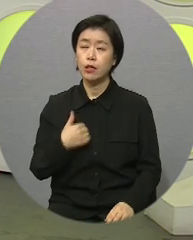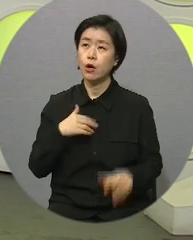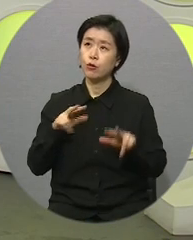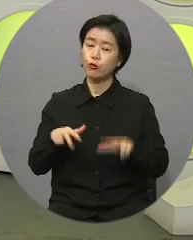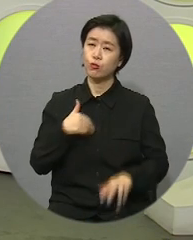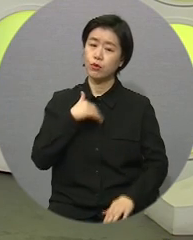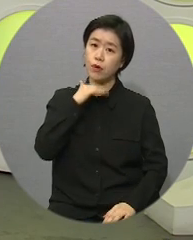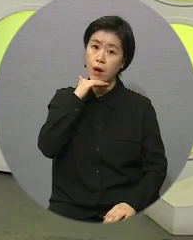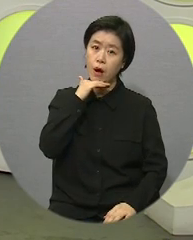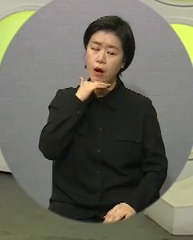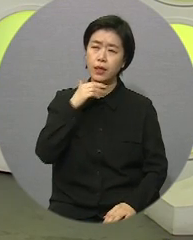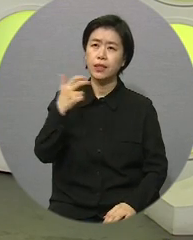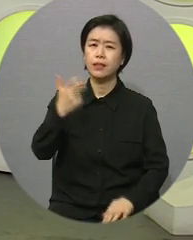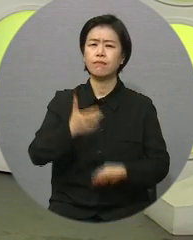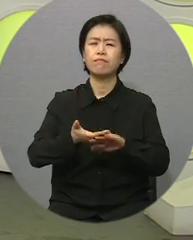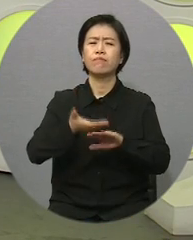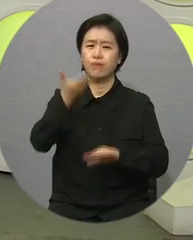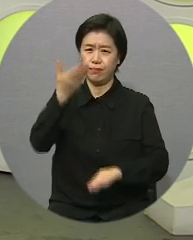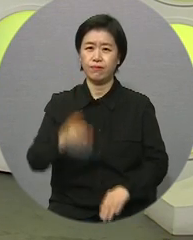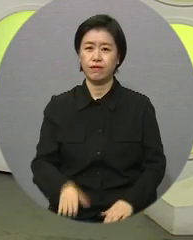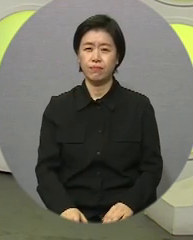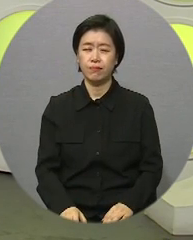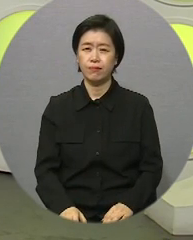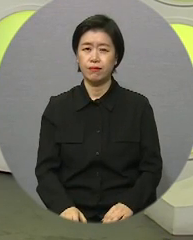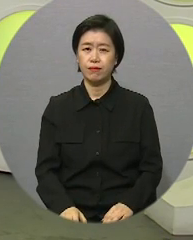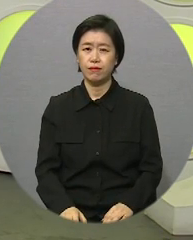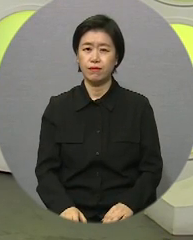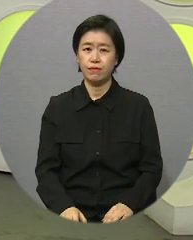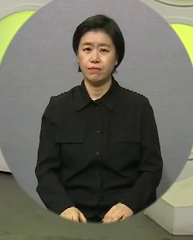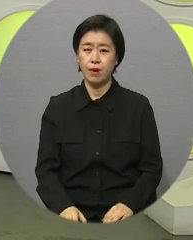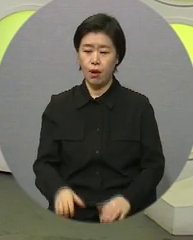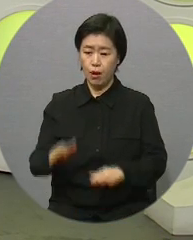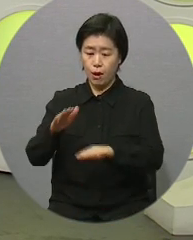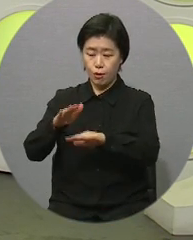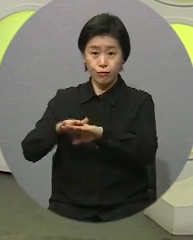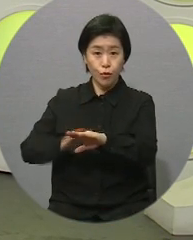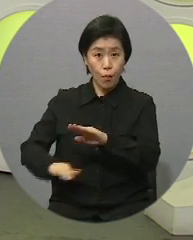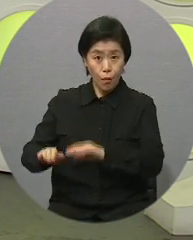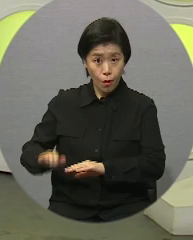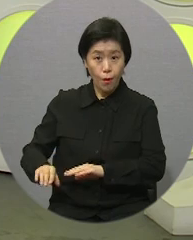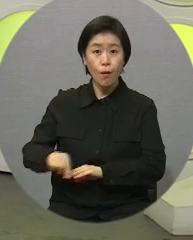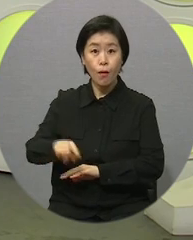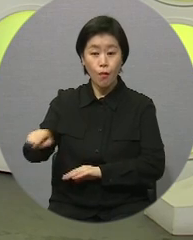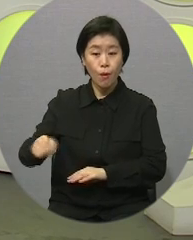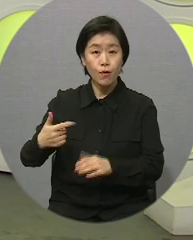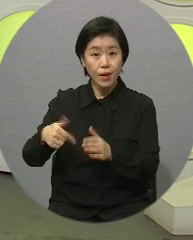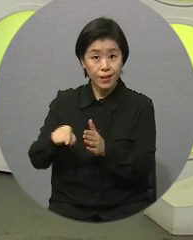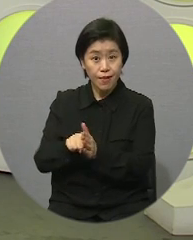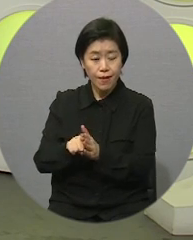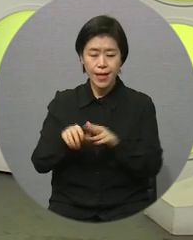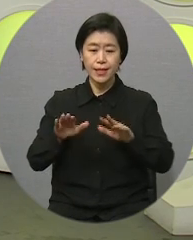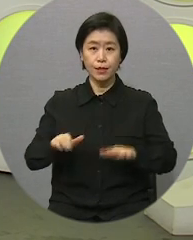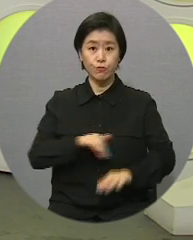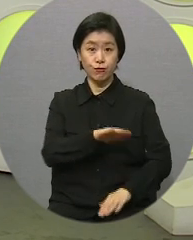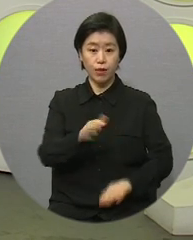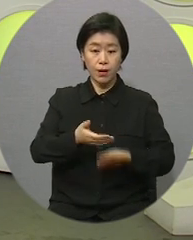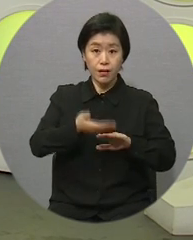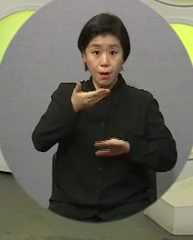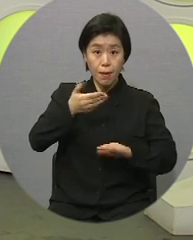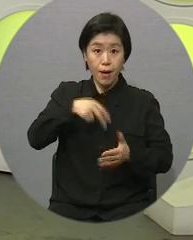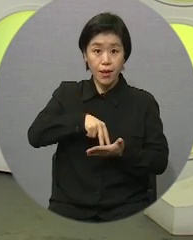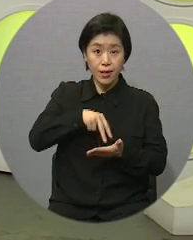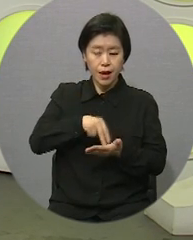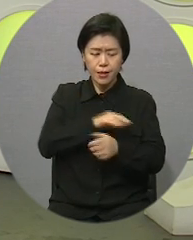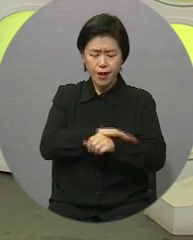나이가 70이 넘었는데 우리 결국은 우리 후손을 위해서 잘 살다가 가면은